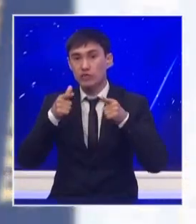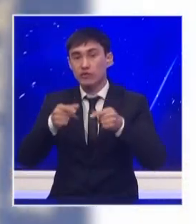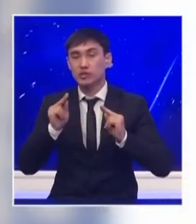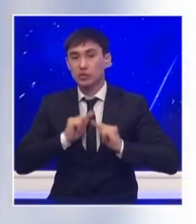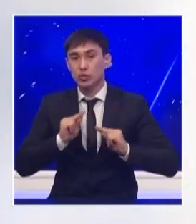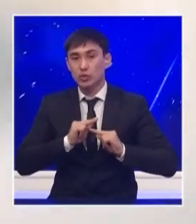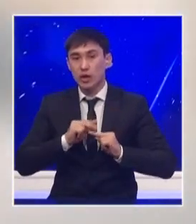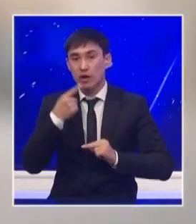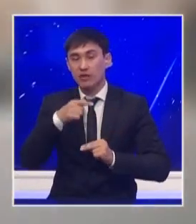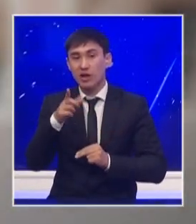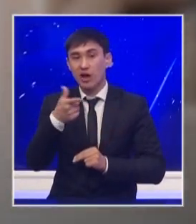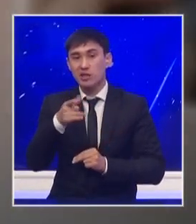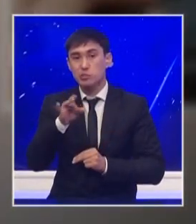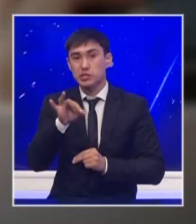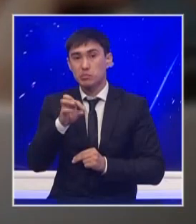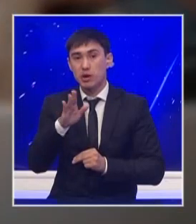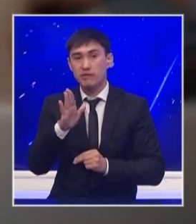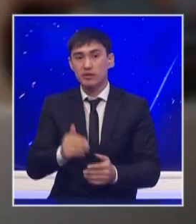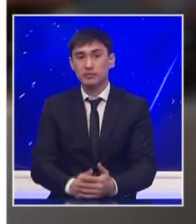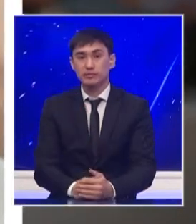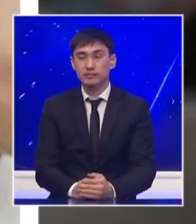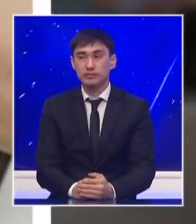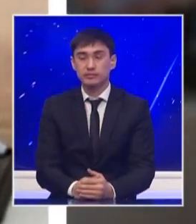подчеркнул гони весьмаев